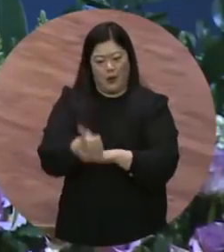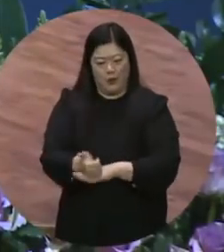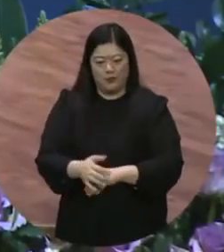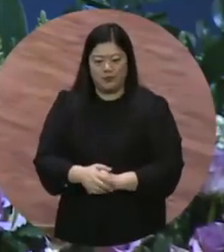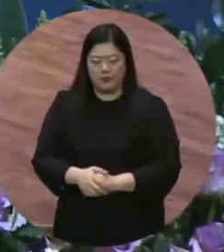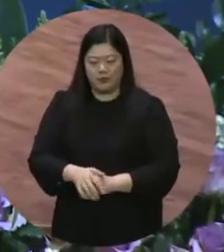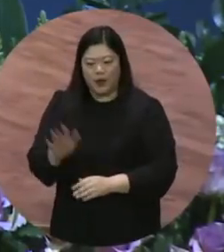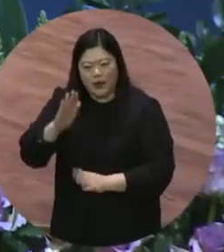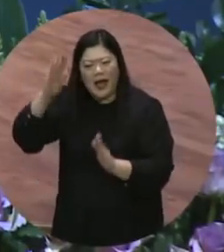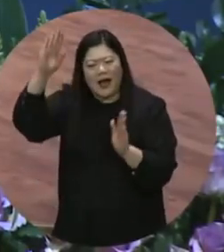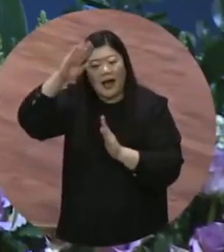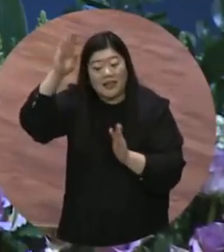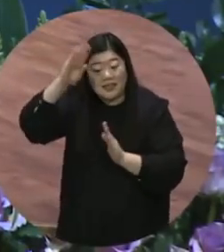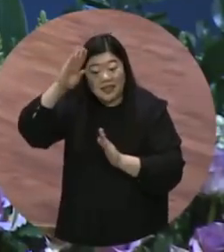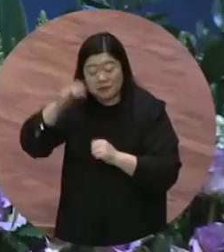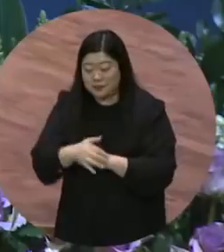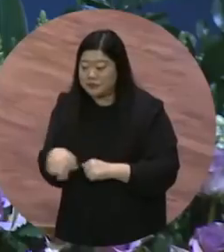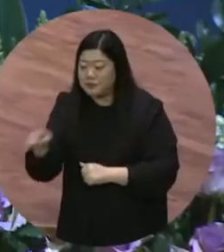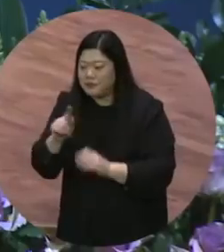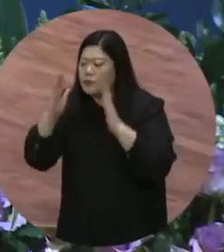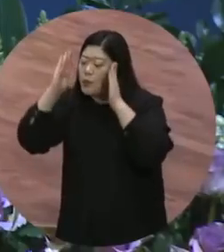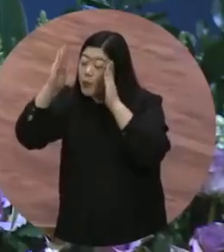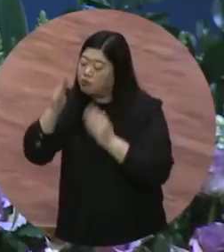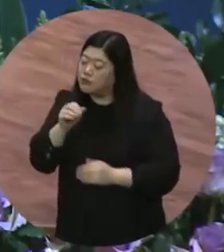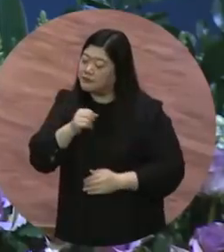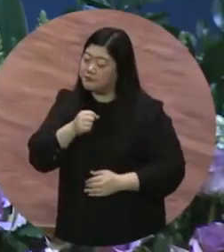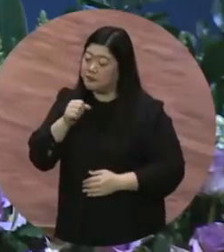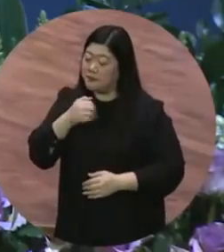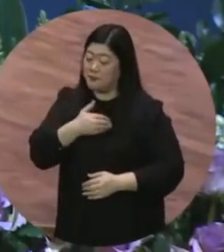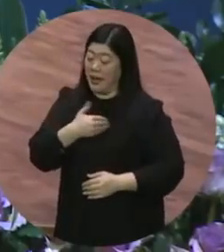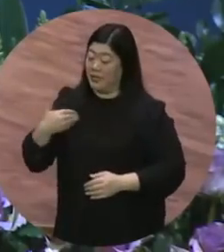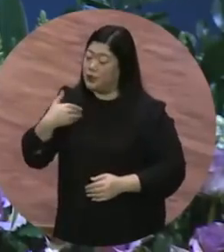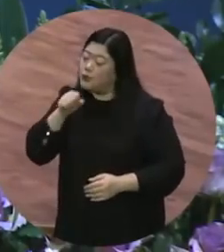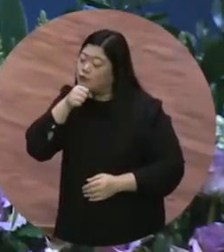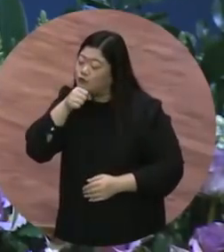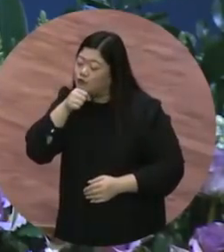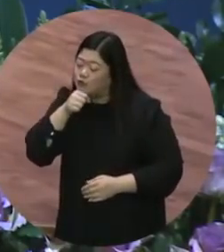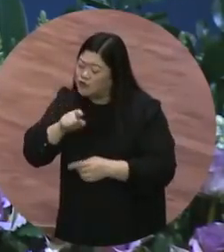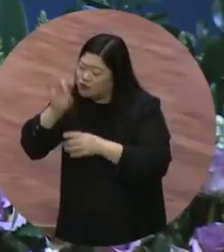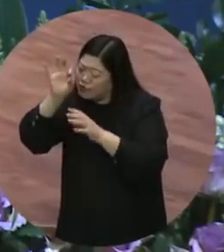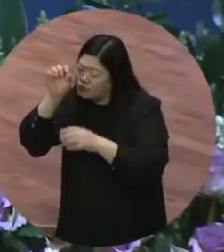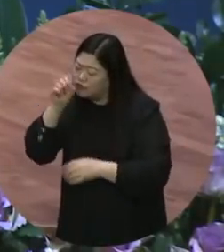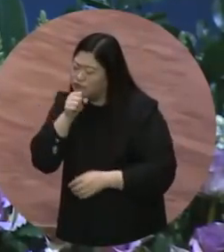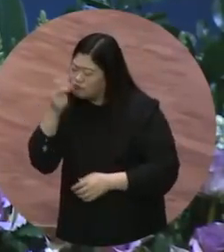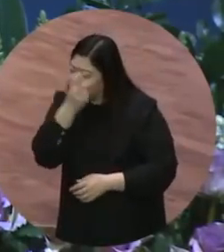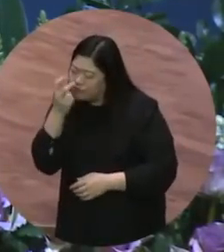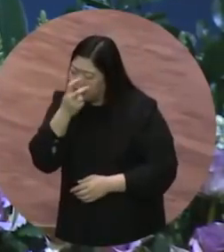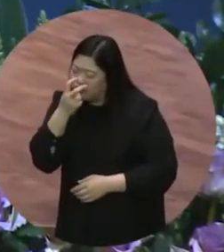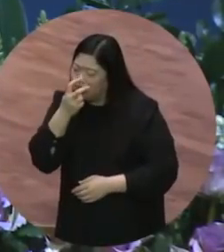경제협력개발기구에서 학생들의 학업 성취도 평가를 했는데 핀란드가 세계 1위입니다. 그래서